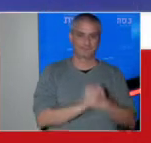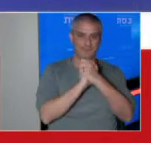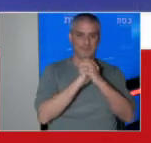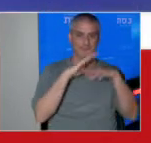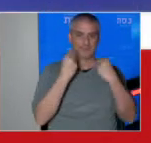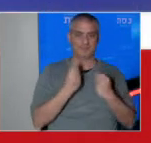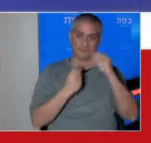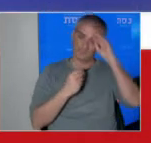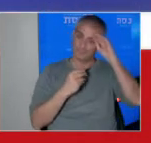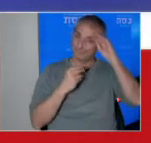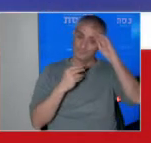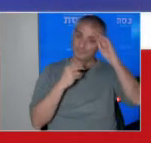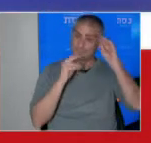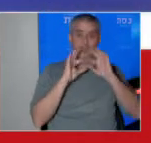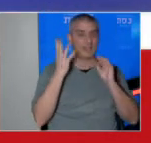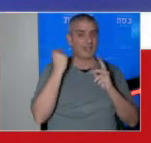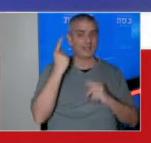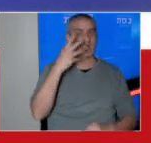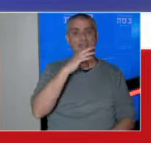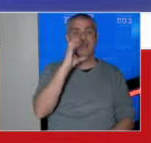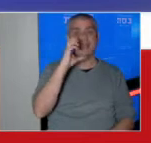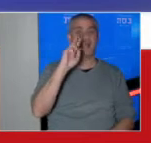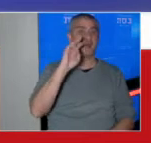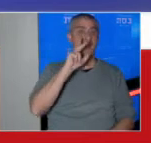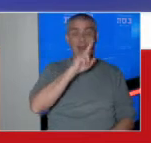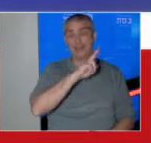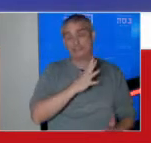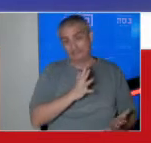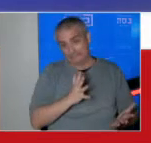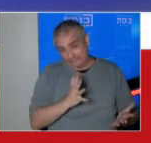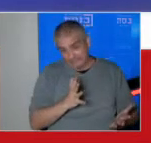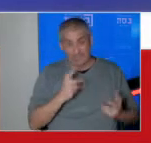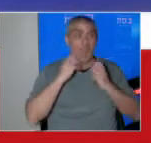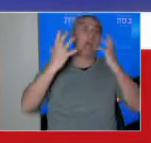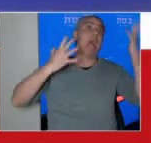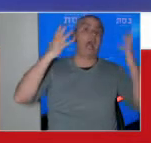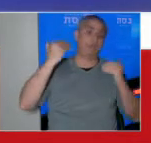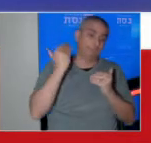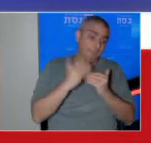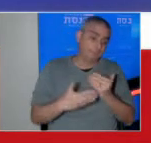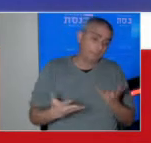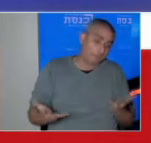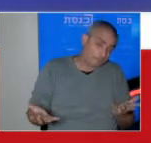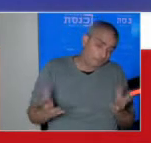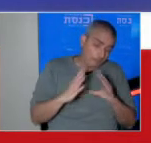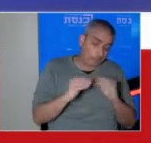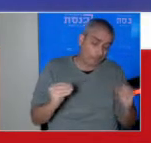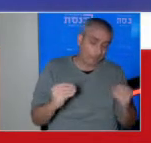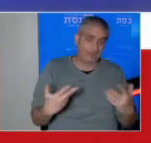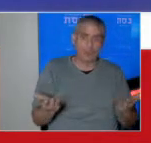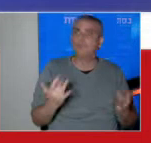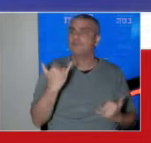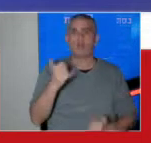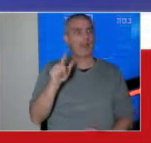שלום, ערב טוב. טוב, אז נתחיל בזה שהייתה את קרמל, שמה שנקרא היה בילטאפ גדול סביבה, והייתה קצת כל ענות חלושה.